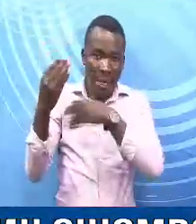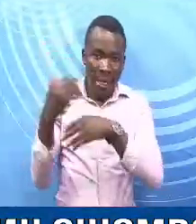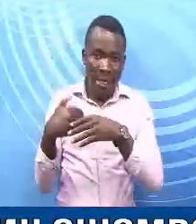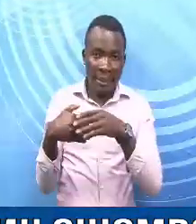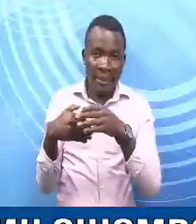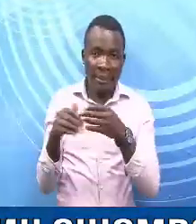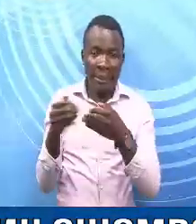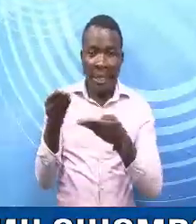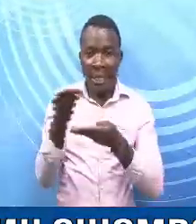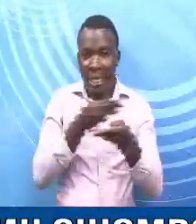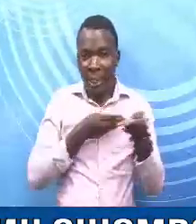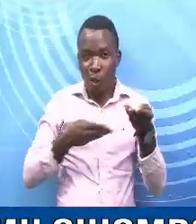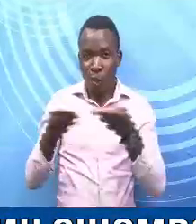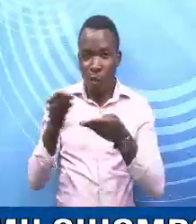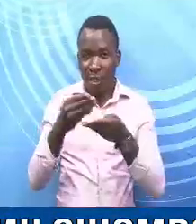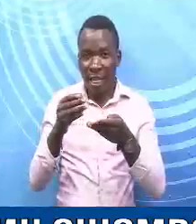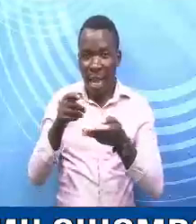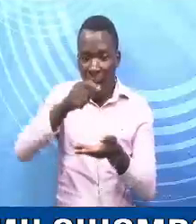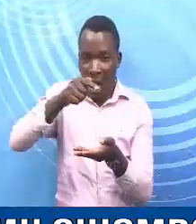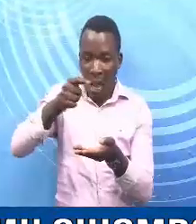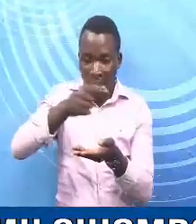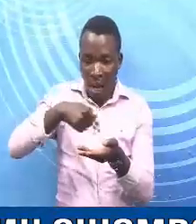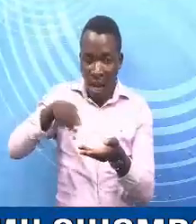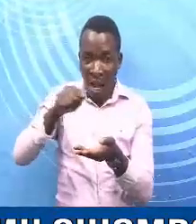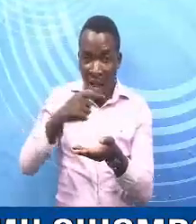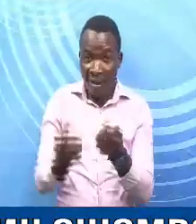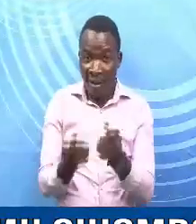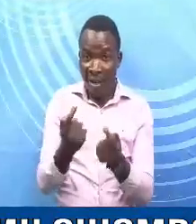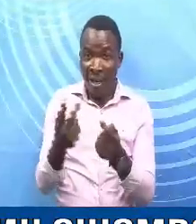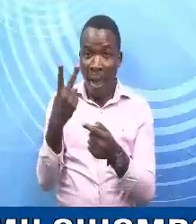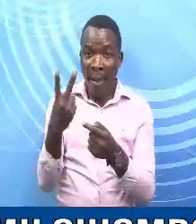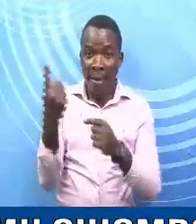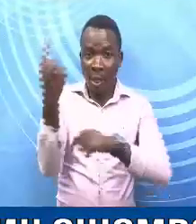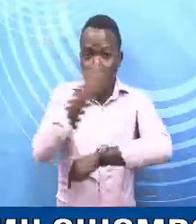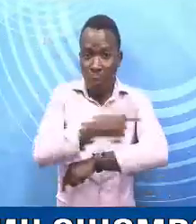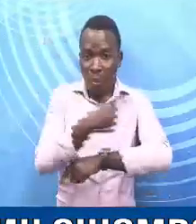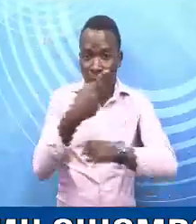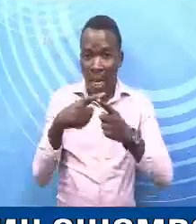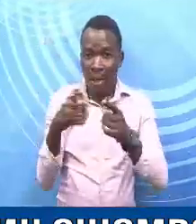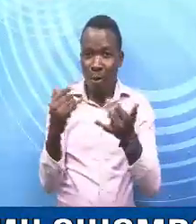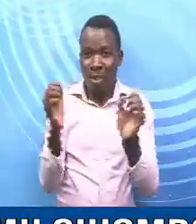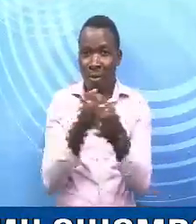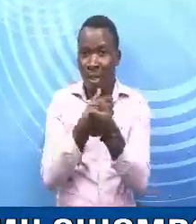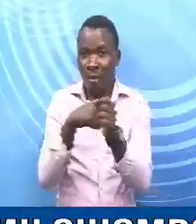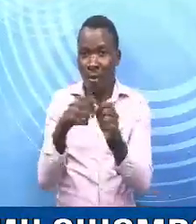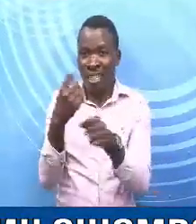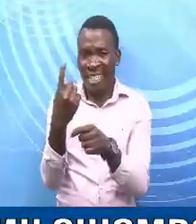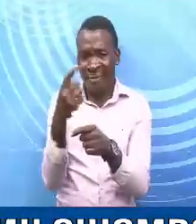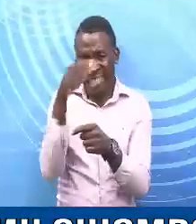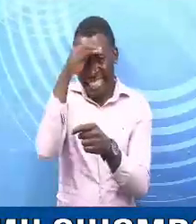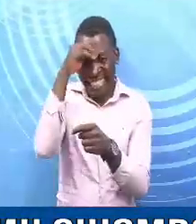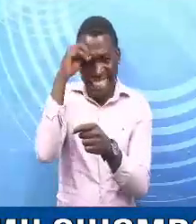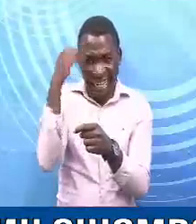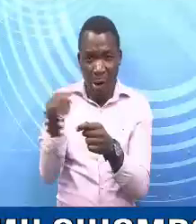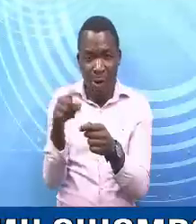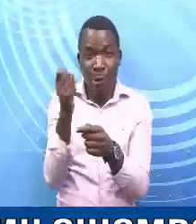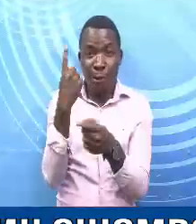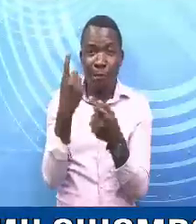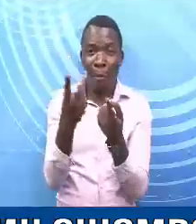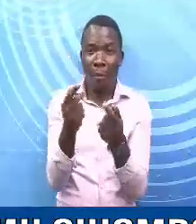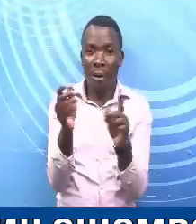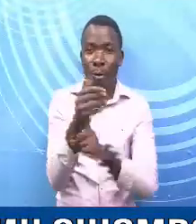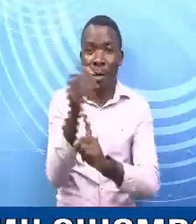nacuruzaga nk'amasafuriya abiri ku munsi ariko ubu ngubu ntago bikunda n'imirarara nyine urumva amafaranga ntakiboneka